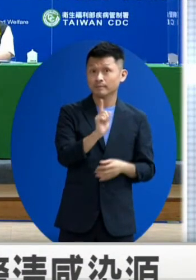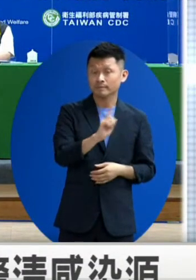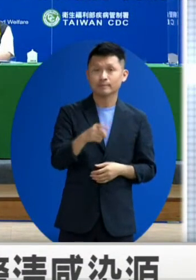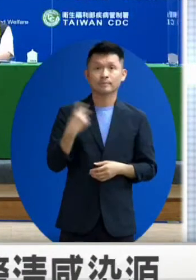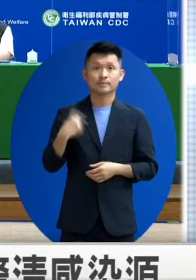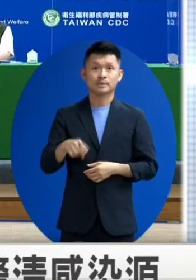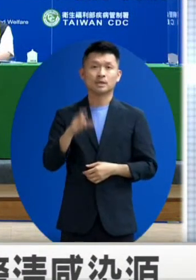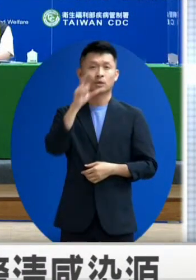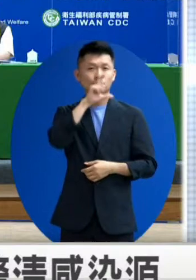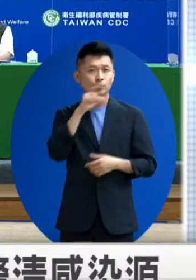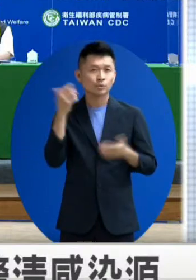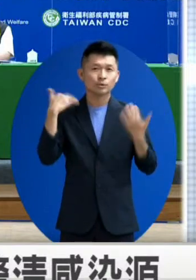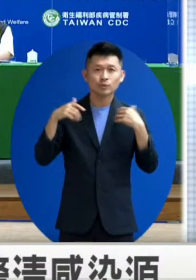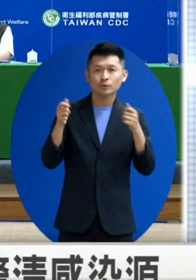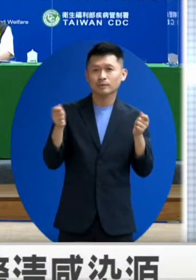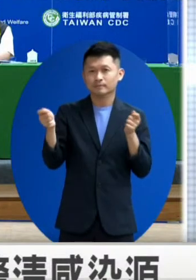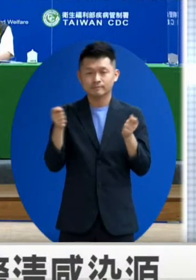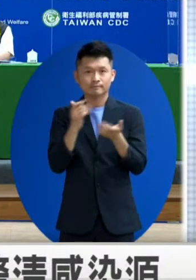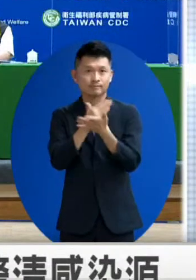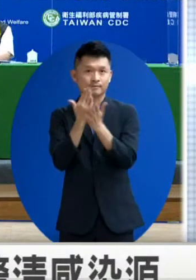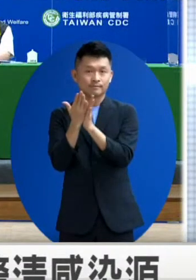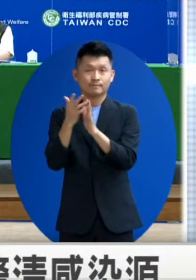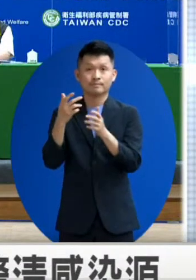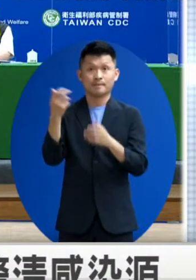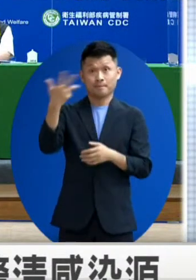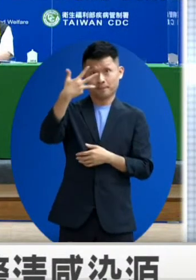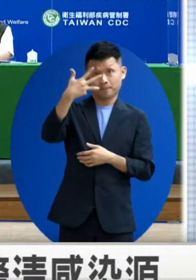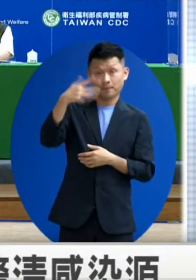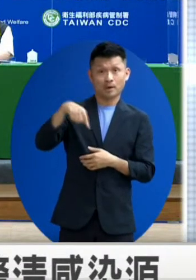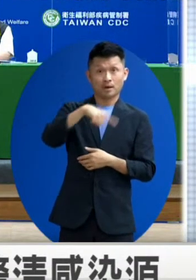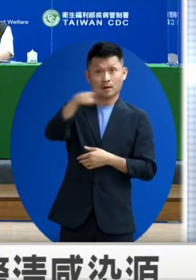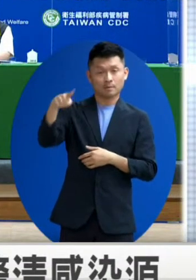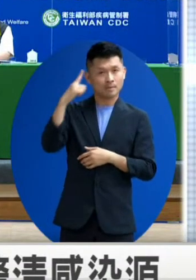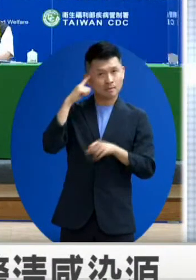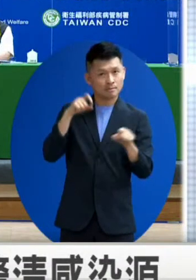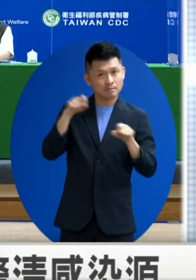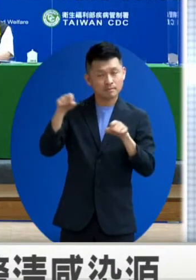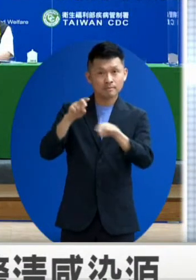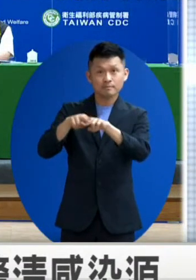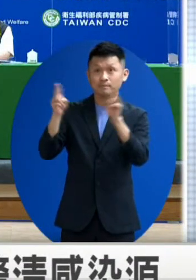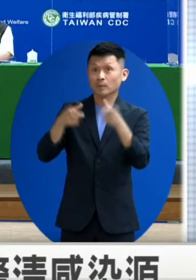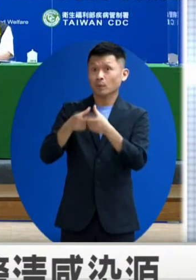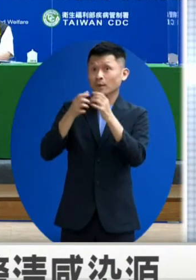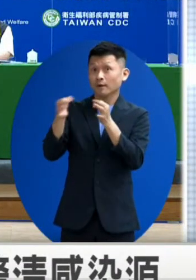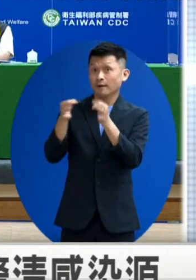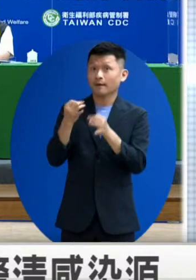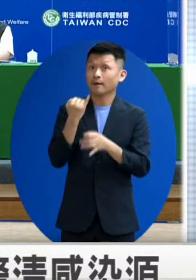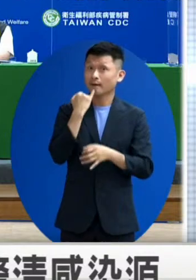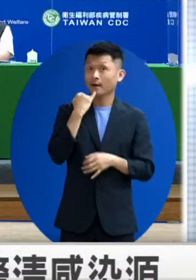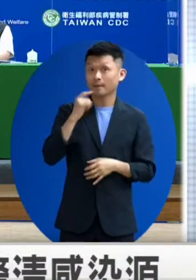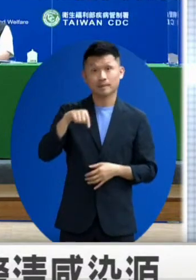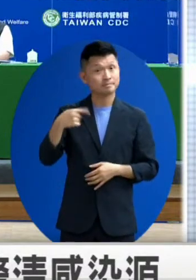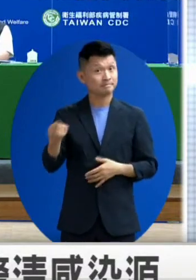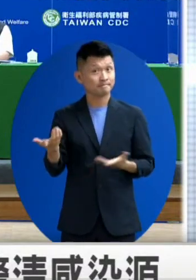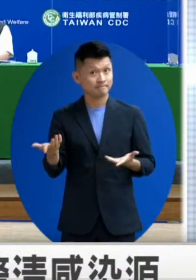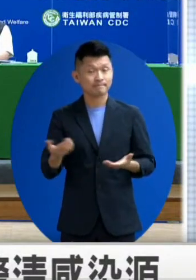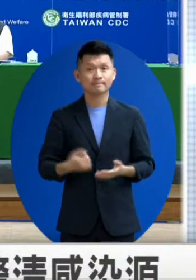外八大行业部分目前有在研议指引让他们开放吗？是不是在下一波会考虑来开放？